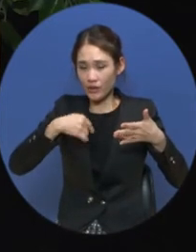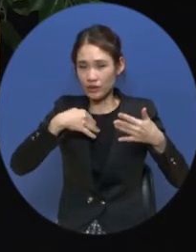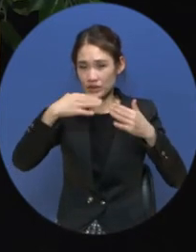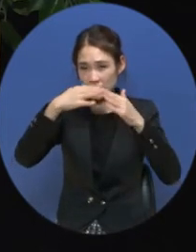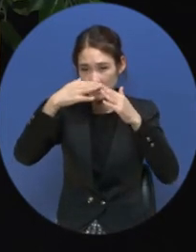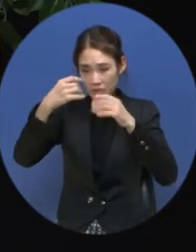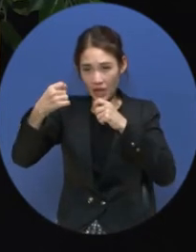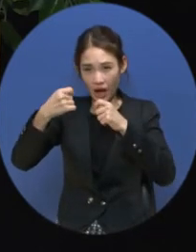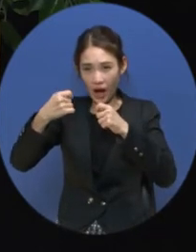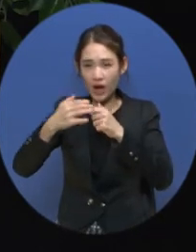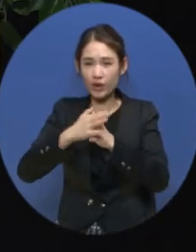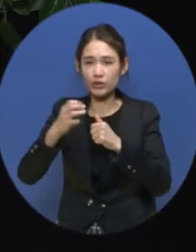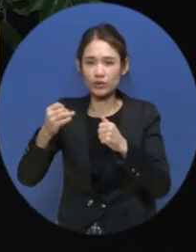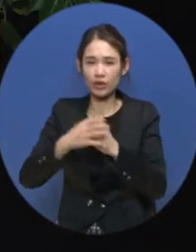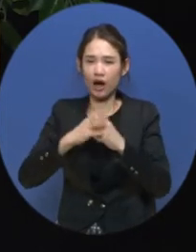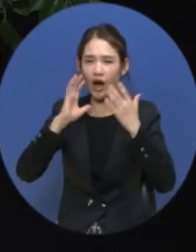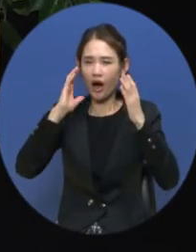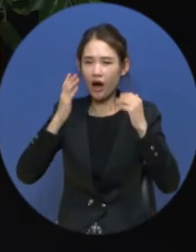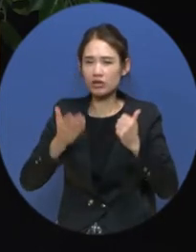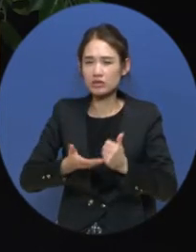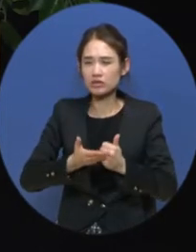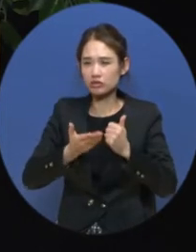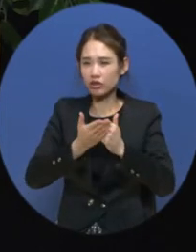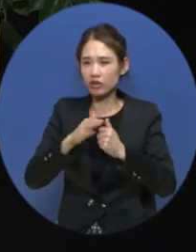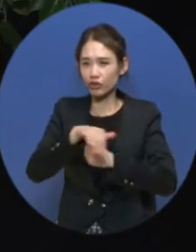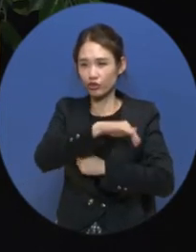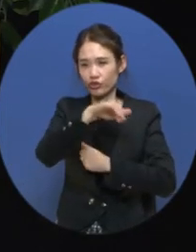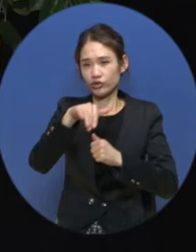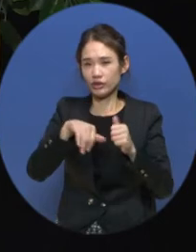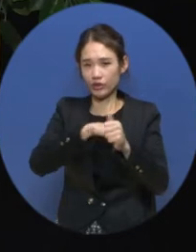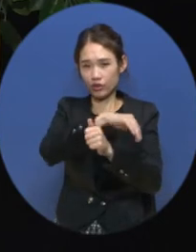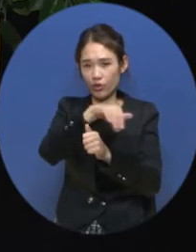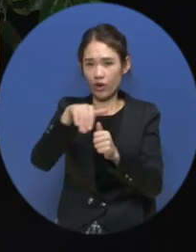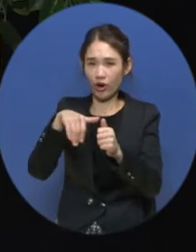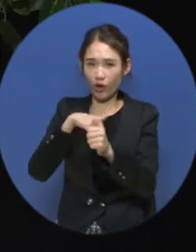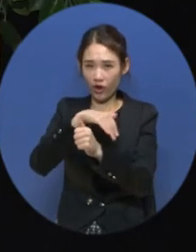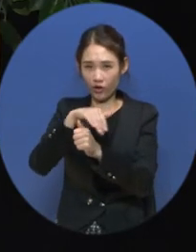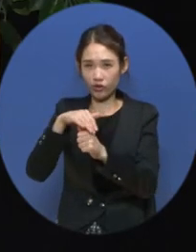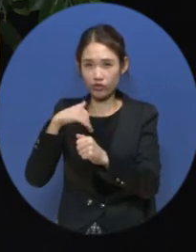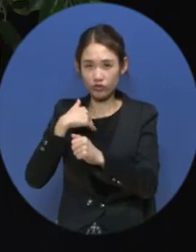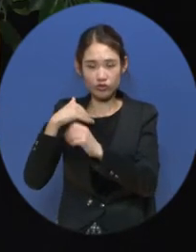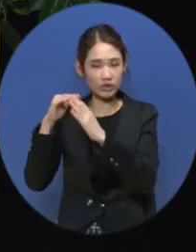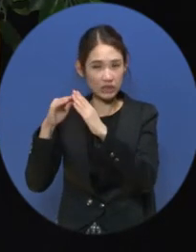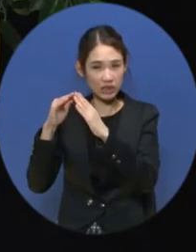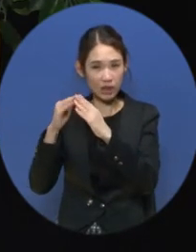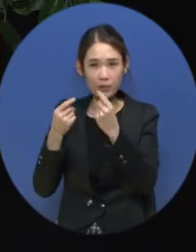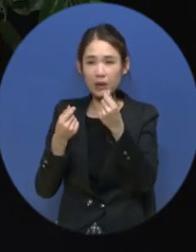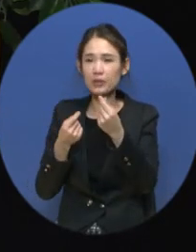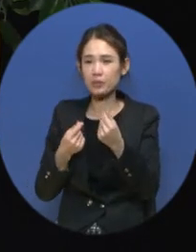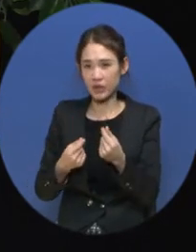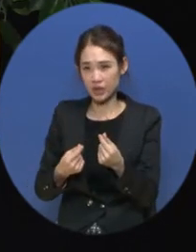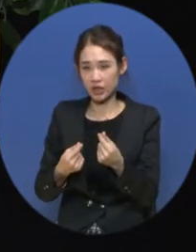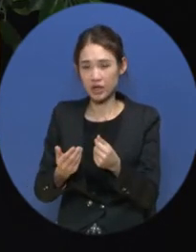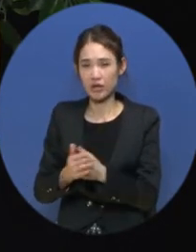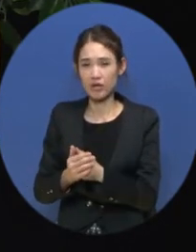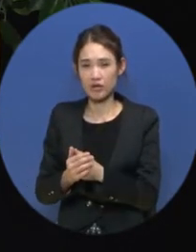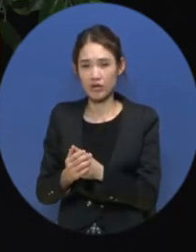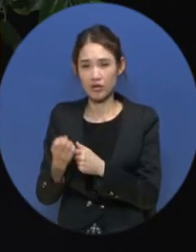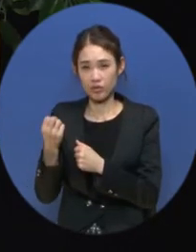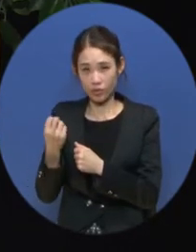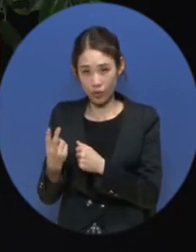가깝고 네. 우리 아이들 키우기 있는 물리적인 환경이 우리 집하고 비슷하고 그렇죠.